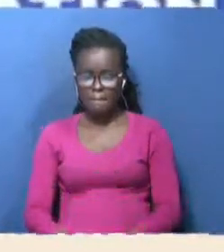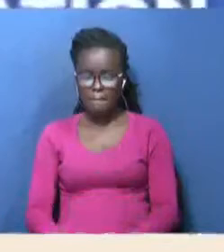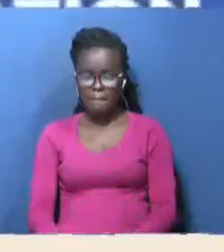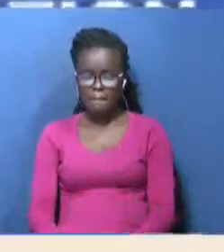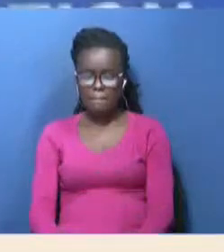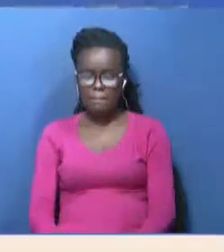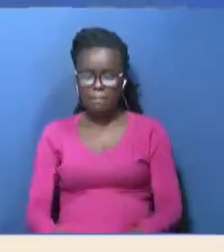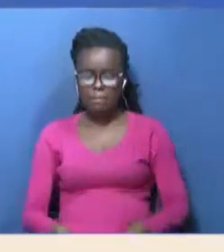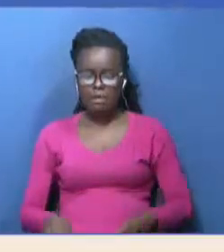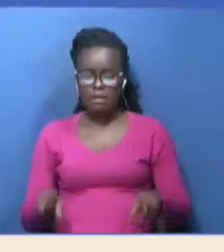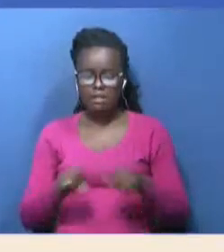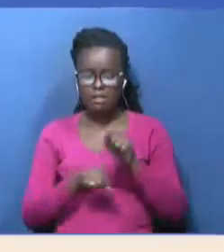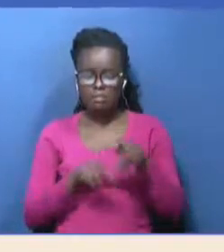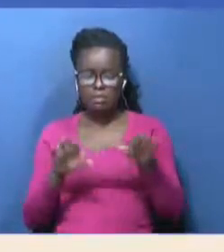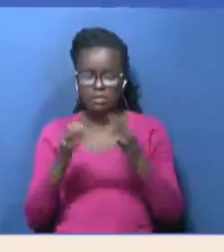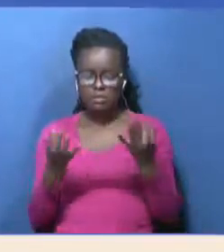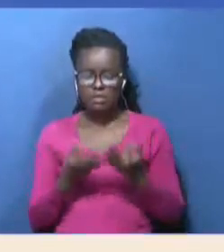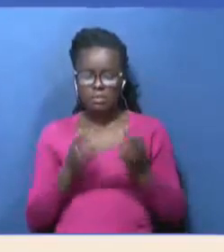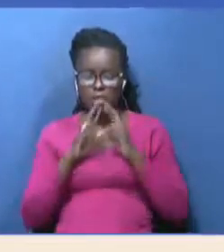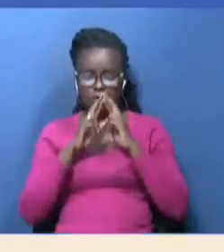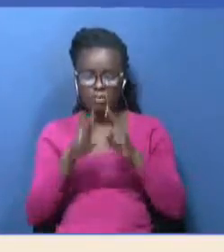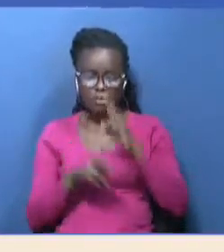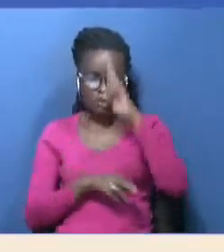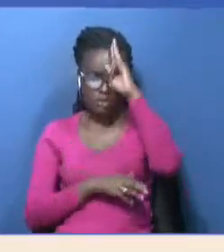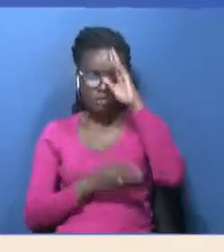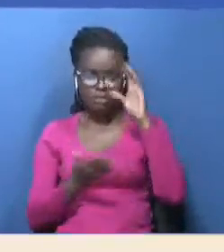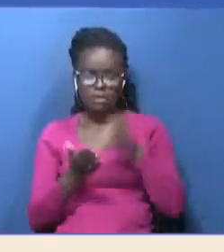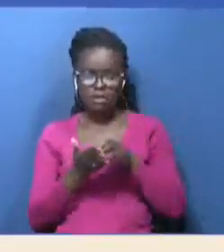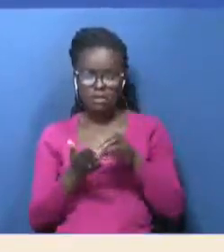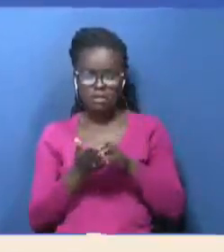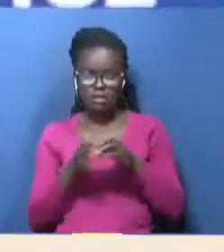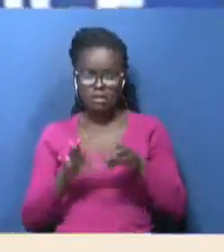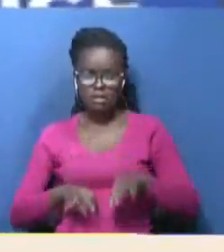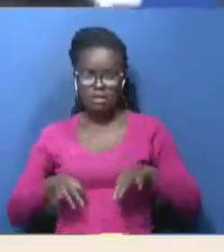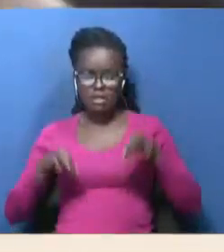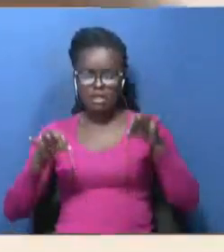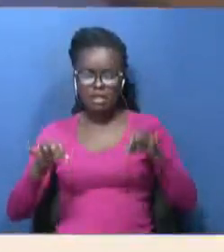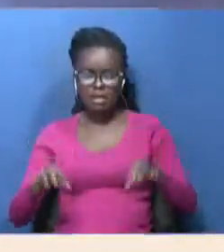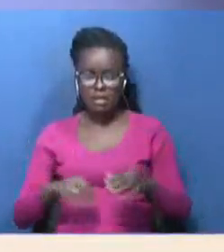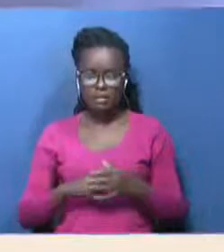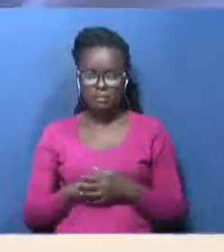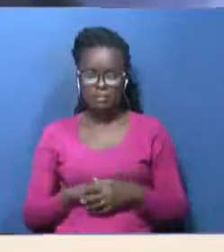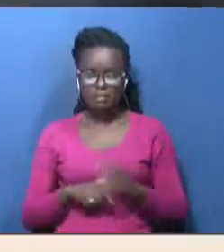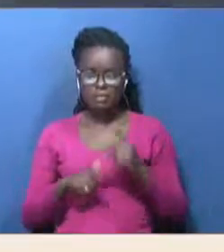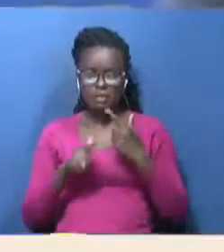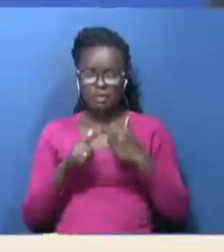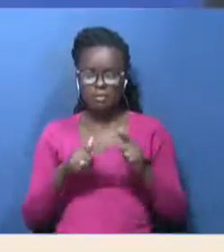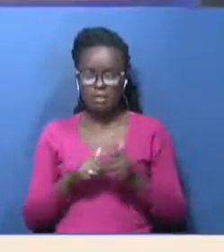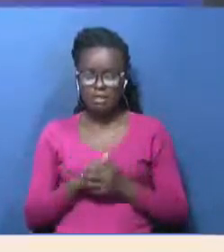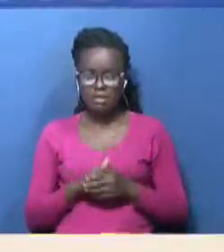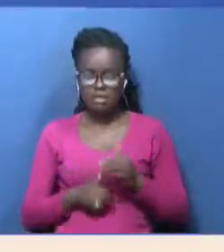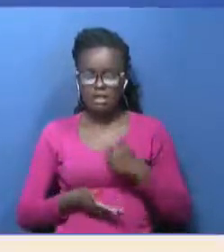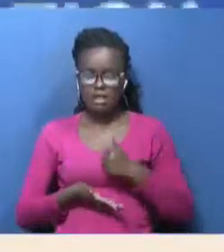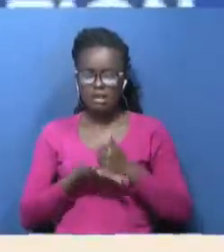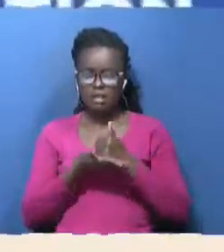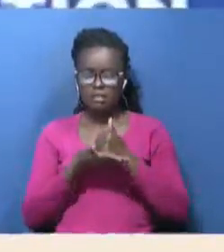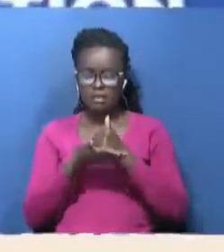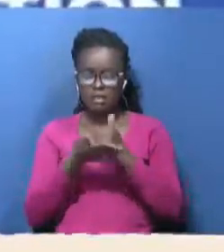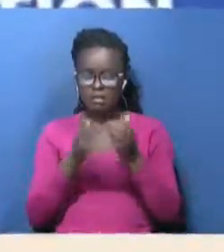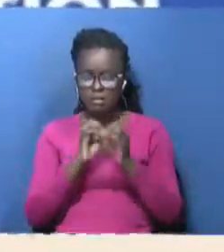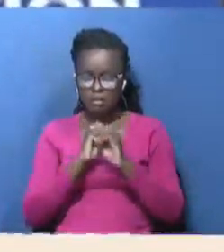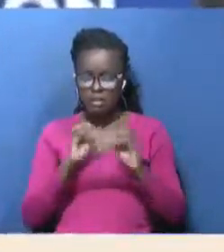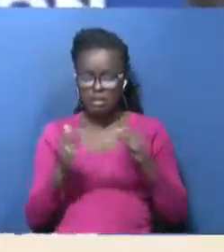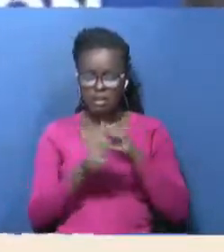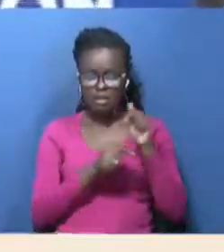Kũhana ũguo family ĩno nĩ yahũrire riboti ceceni-inĩ ya borithi ya Kitengela, no gũtirĩ ũndũ ona ũmwe maiguĩte